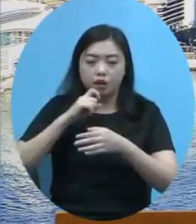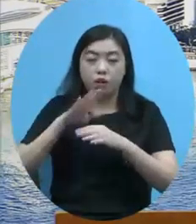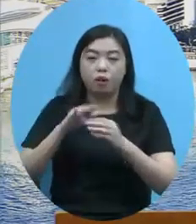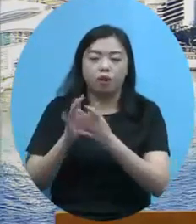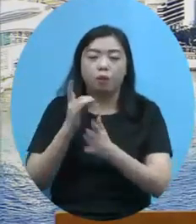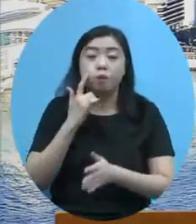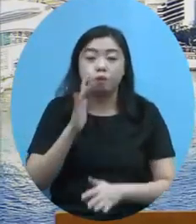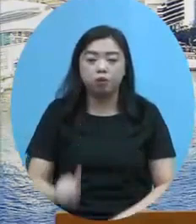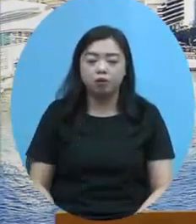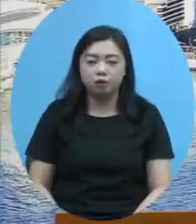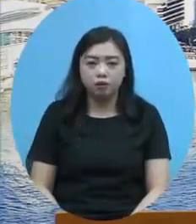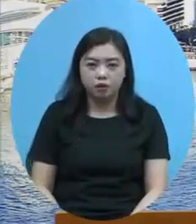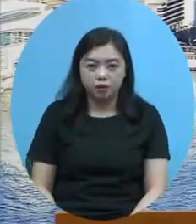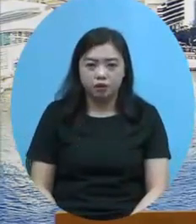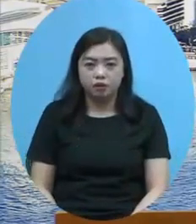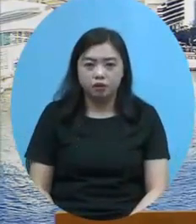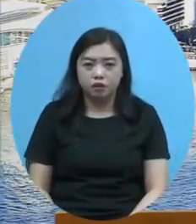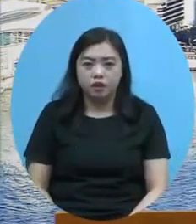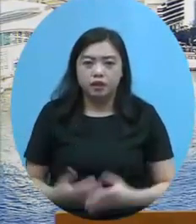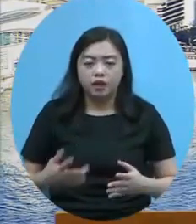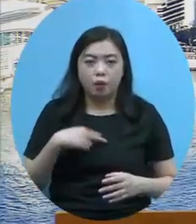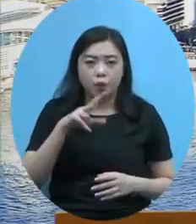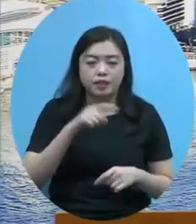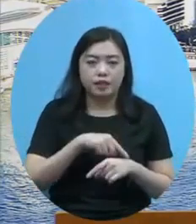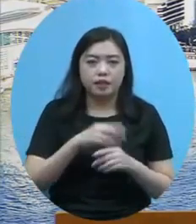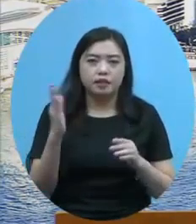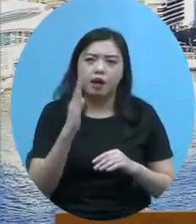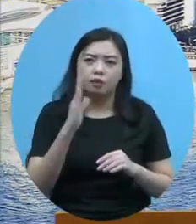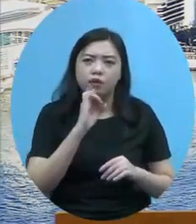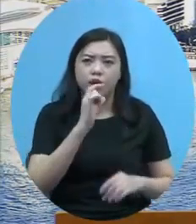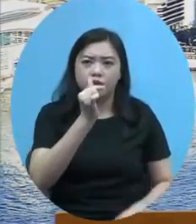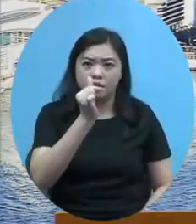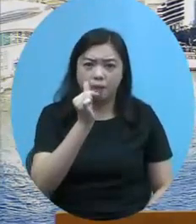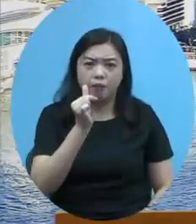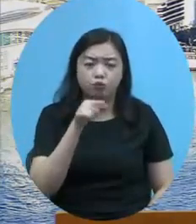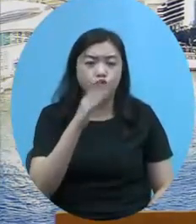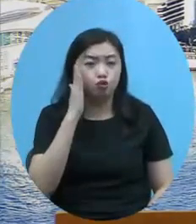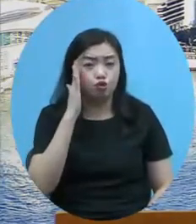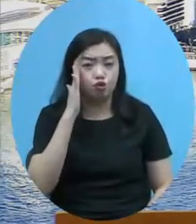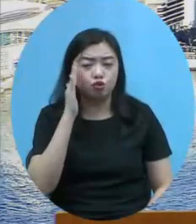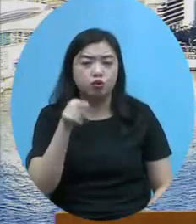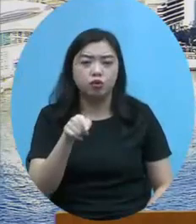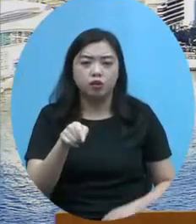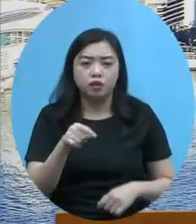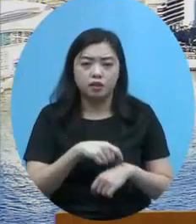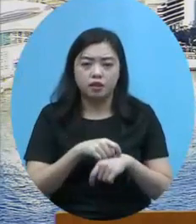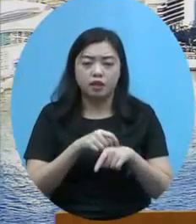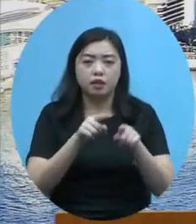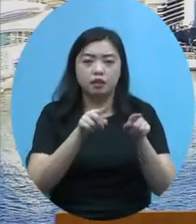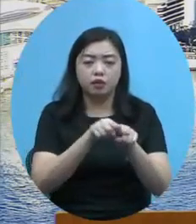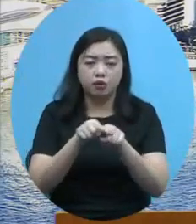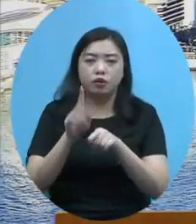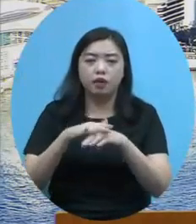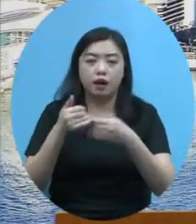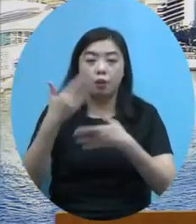嘅。咁我哋大概都揾咗咧同一個時段，大概係有10名嘅住客咧，係喺呢間酒店唔同嘅樓層咧，